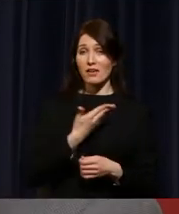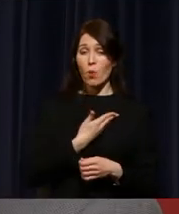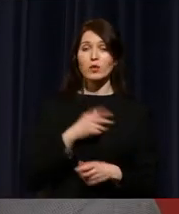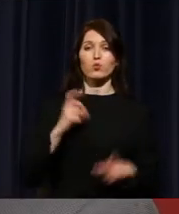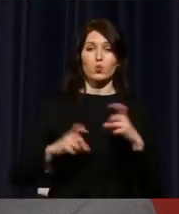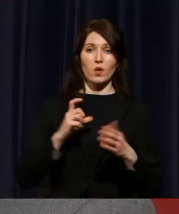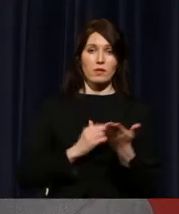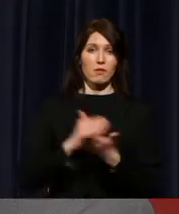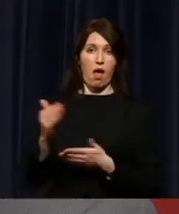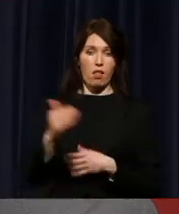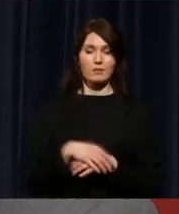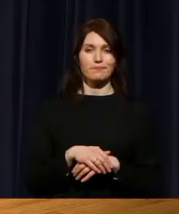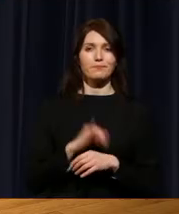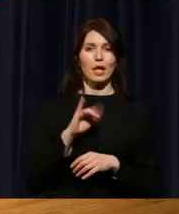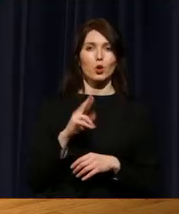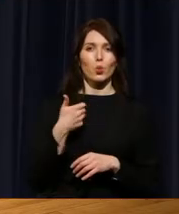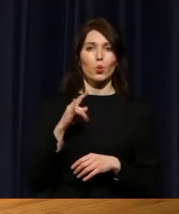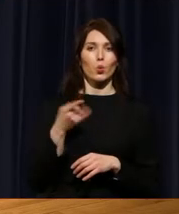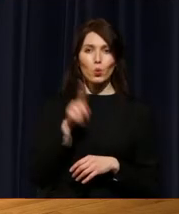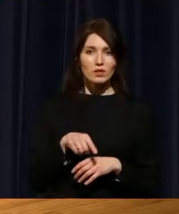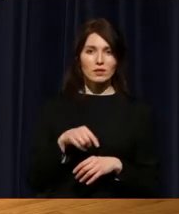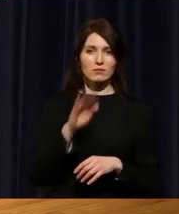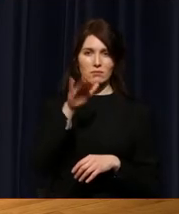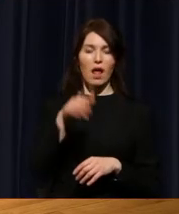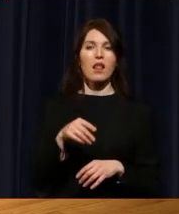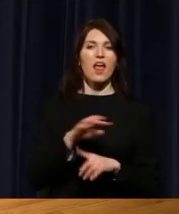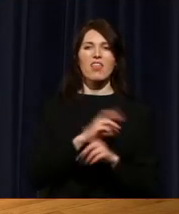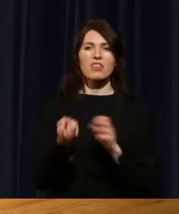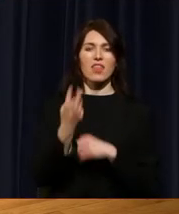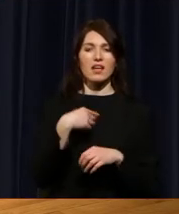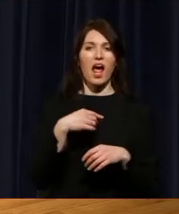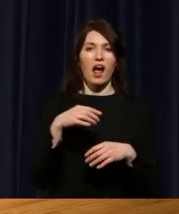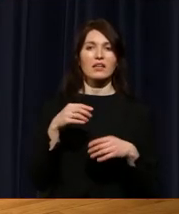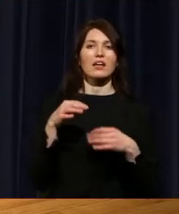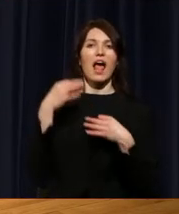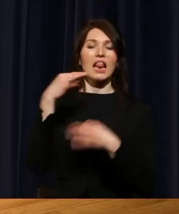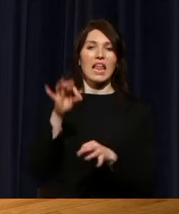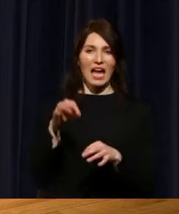studēsim tālāk. Atsakot, Ingris parūpējās, lai nenāk slīņš uzreiz, lai nav tik liels nevajadzīgs konkurss.